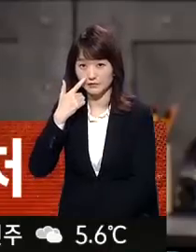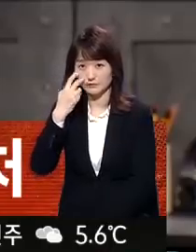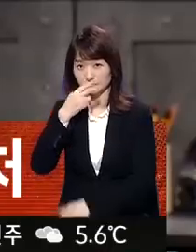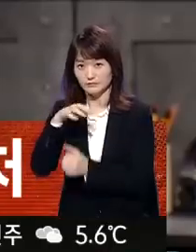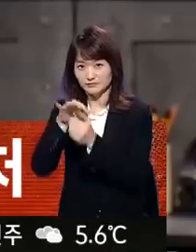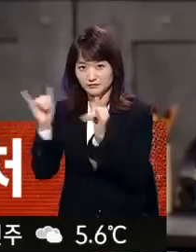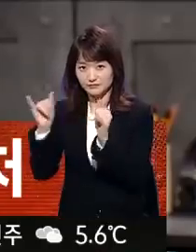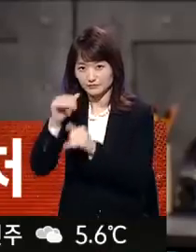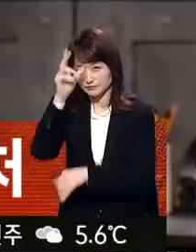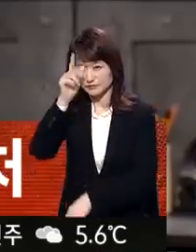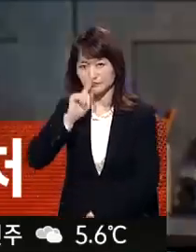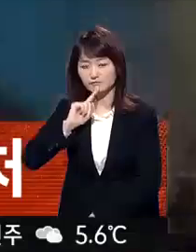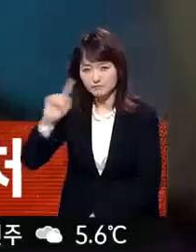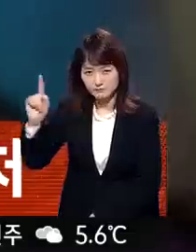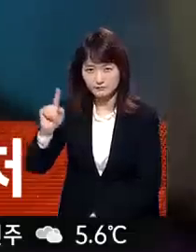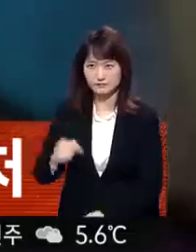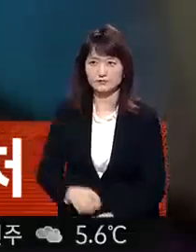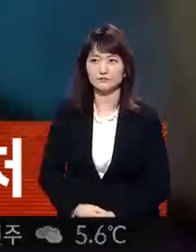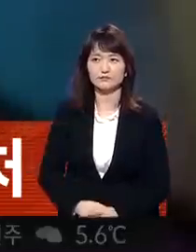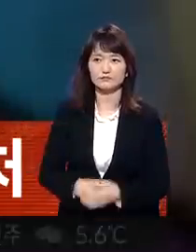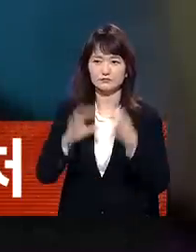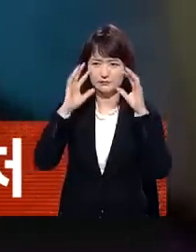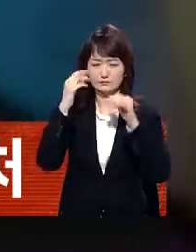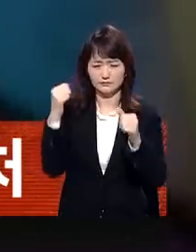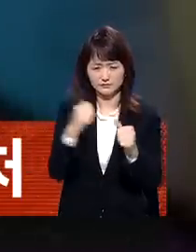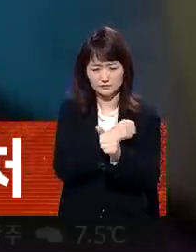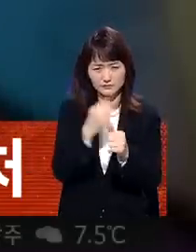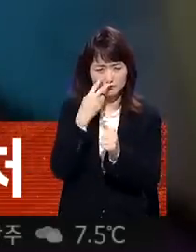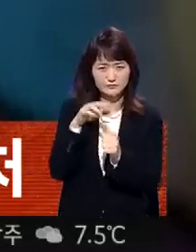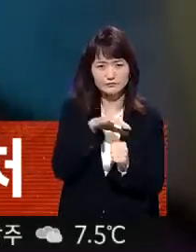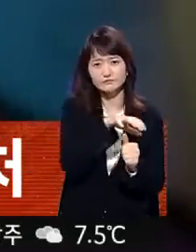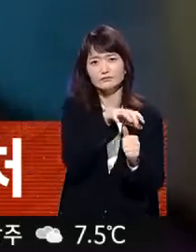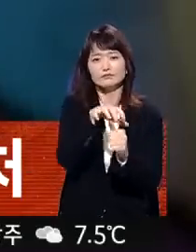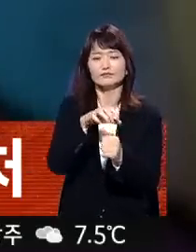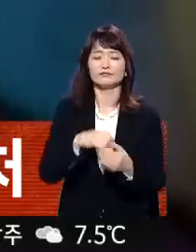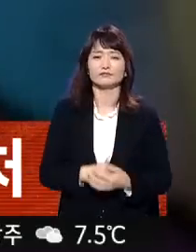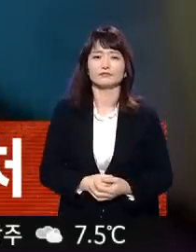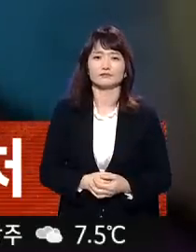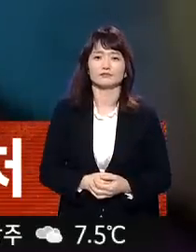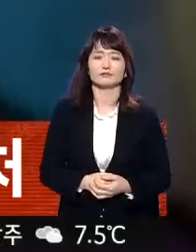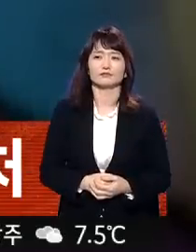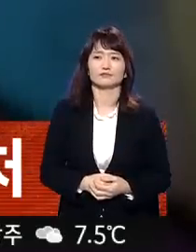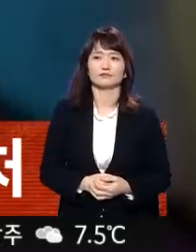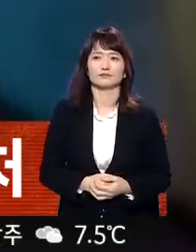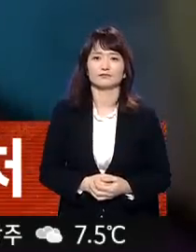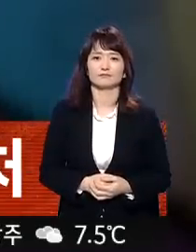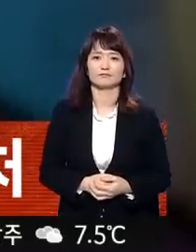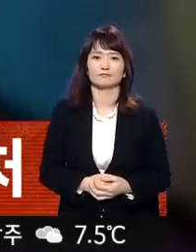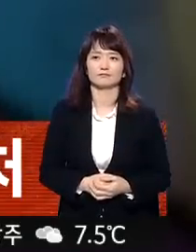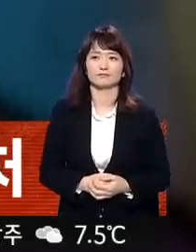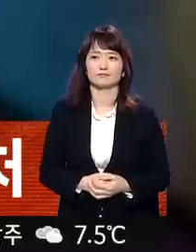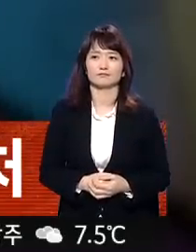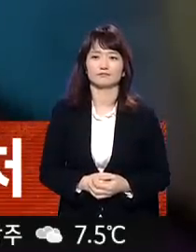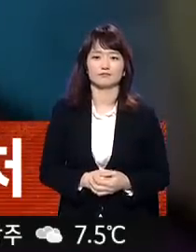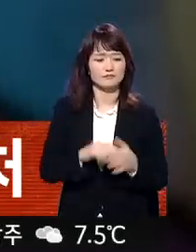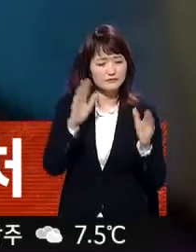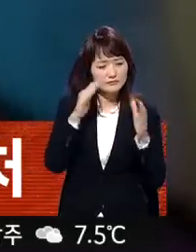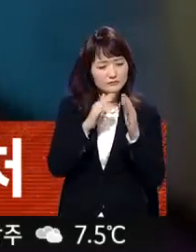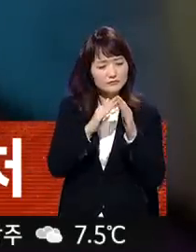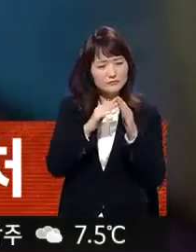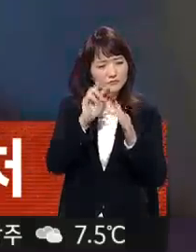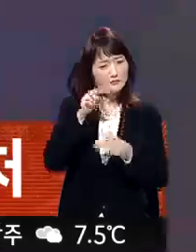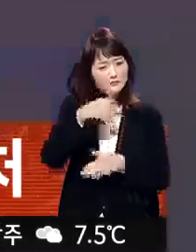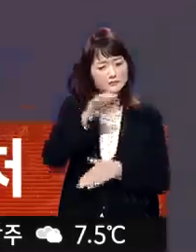했습니다. 경찰에 신고하기 때문에 아동 학대를 보호해야 되는데 경찰 신고한 뒤에 학생이 이제 갈 때가 집으로 못 가지 않습니까?